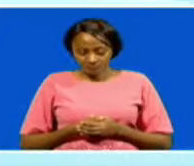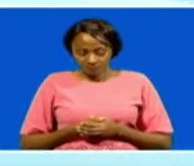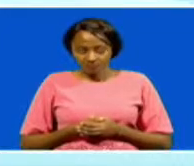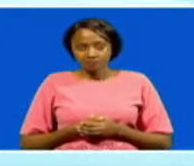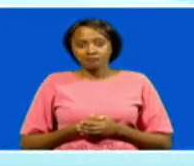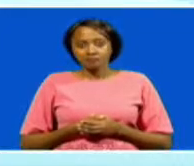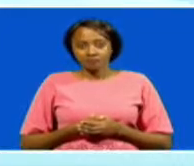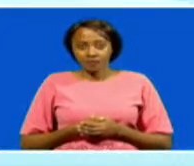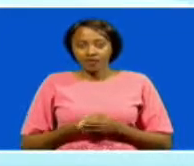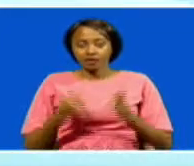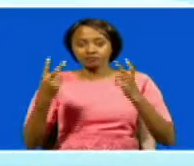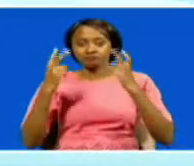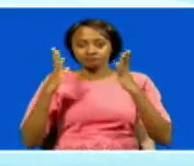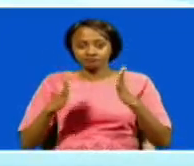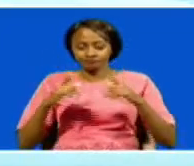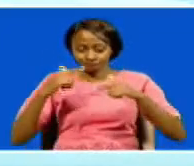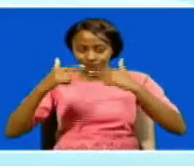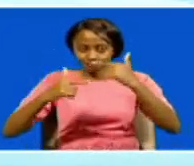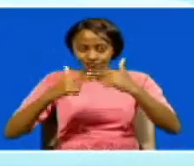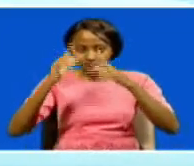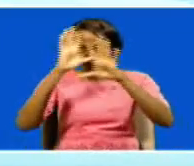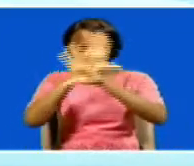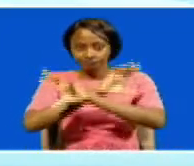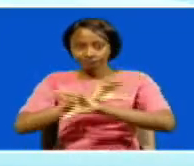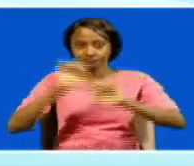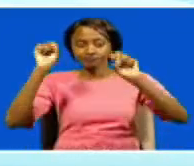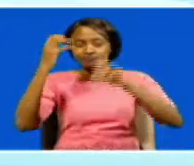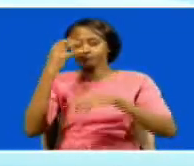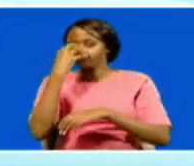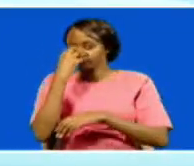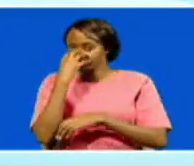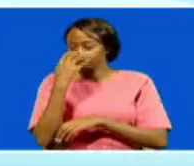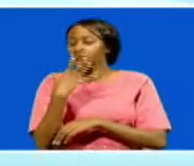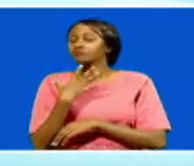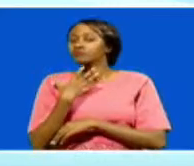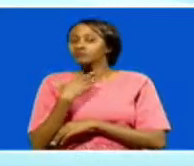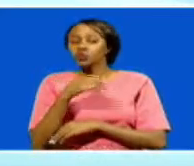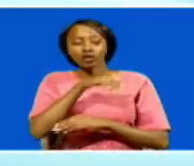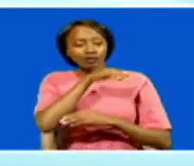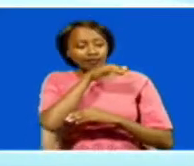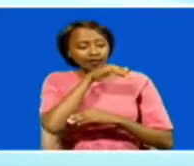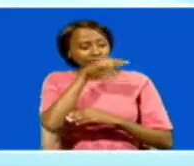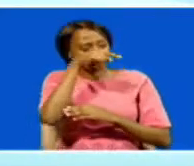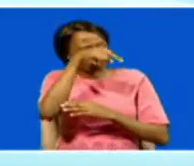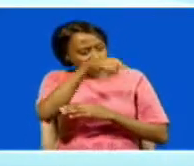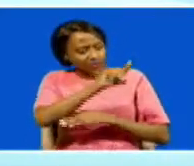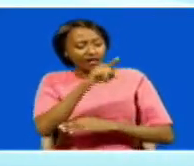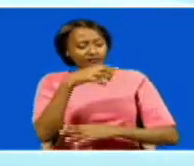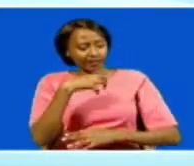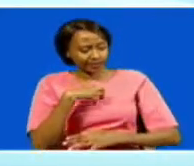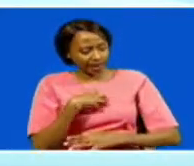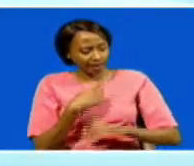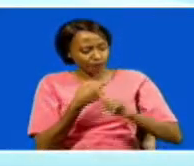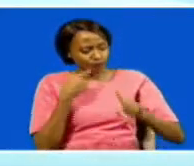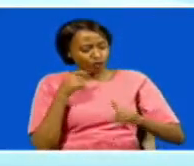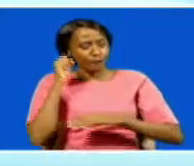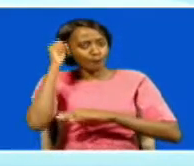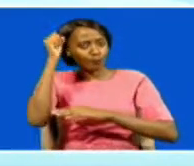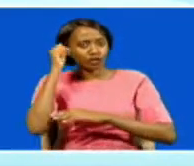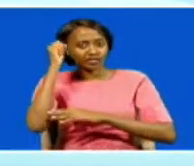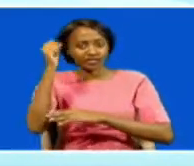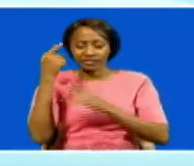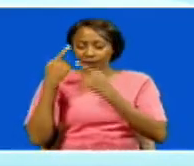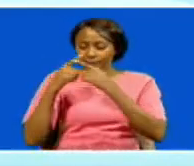Na mtazamaji, tukiendelea, Rais William Ruto sasa anataka kinara wa Azimio Raila Odinga kustaafu kutoka kwenye siasa. Akimlenga